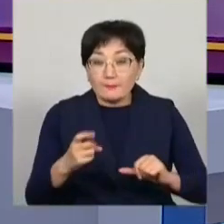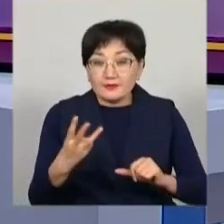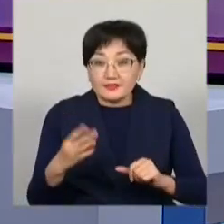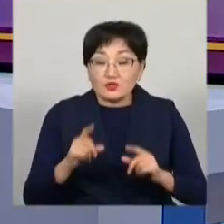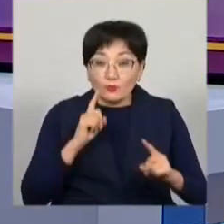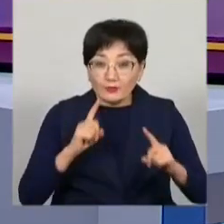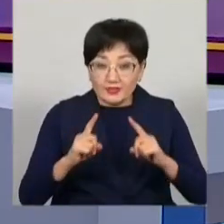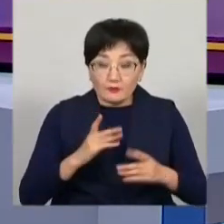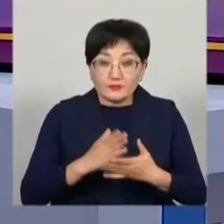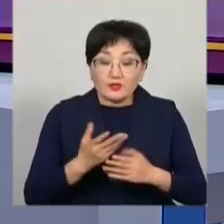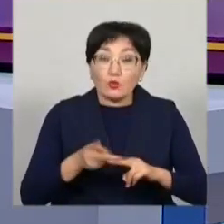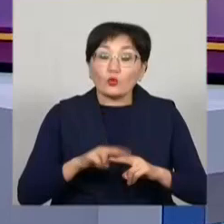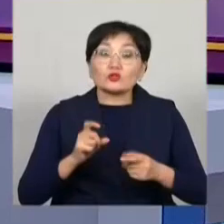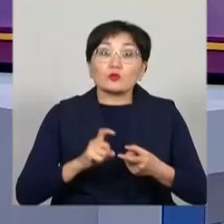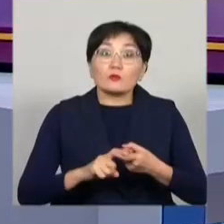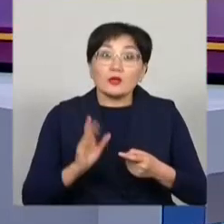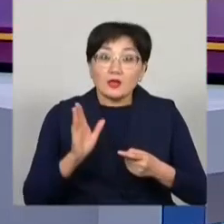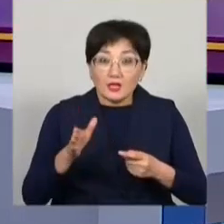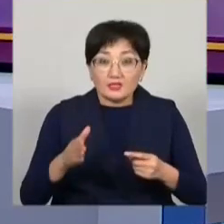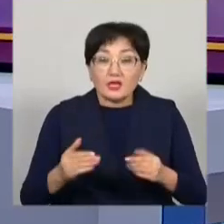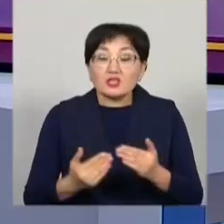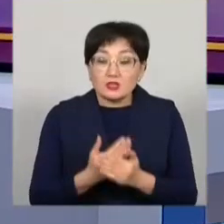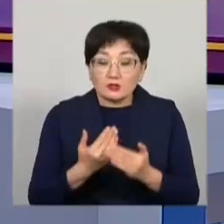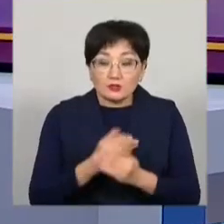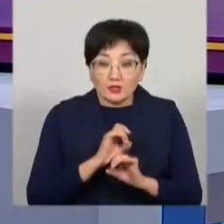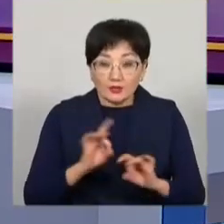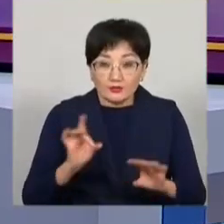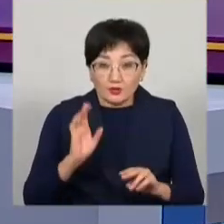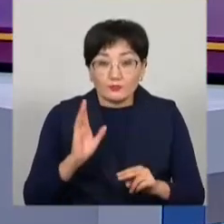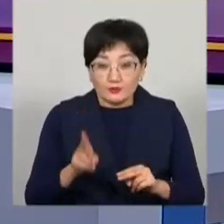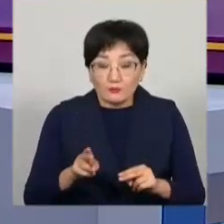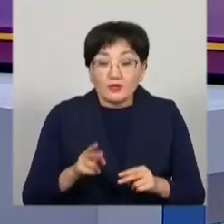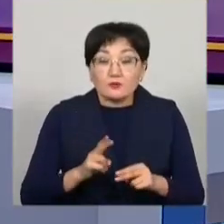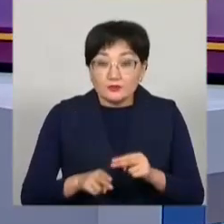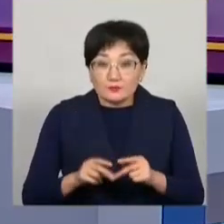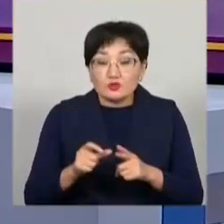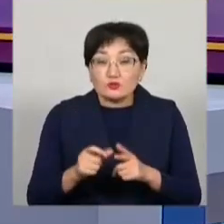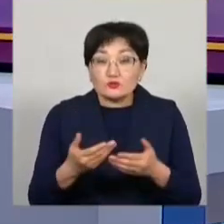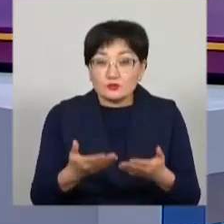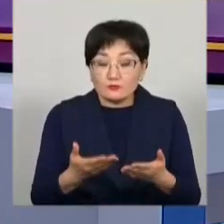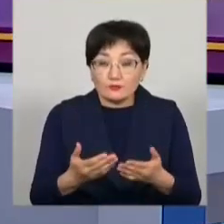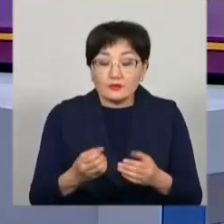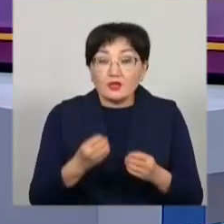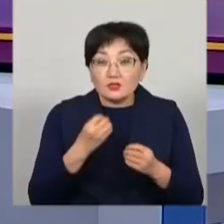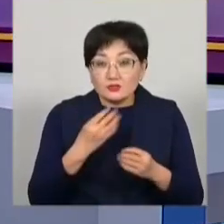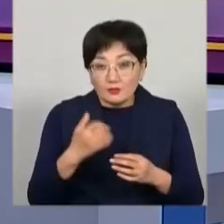брифингі бар, ол туралы алдағы шығарылымдарда айтатын боламыз. Өмір, сөз кезегі өзіңде. Жақсы, тұшымдақ барыңа рахмет, әріптес.